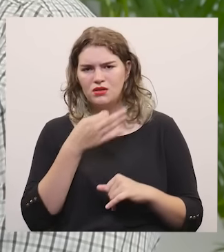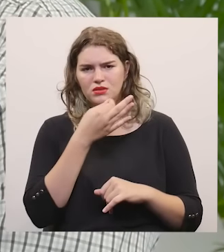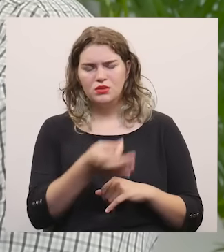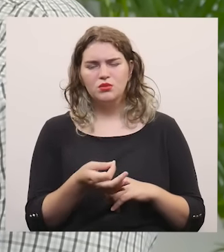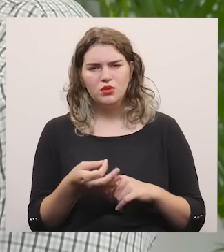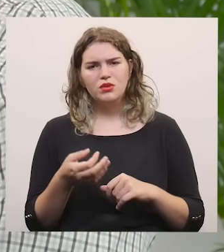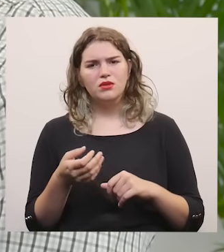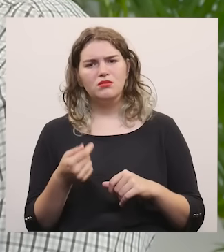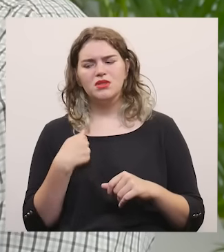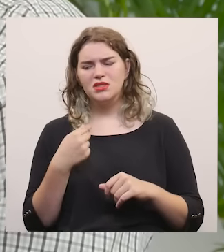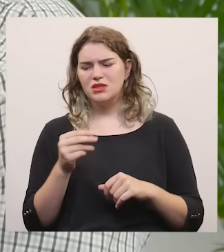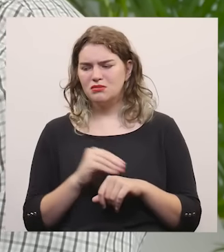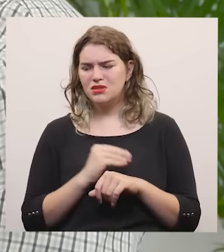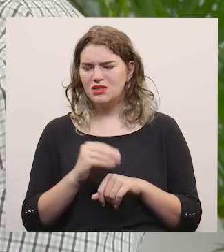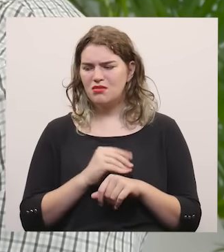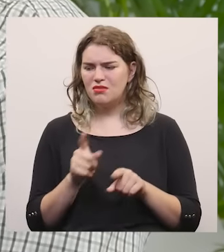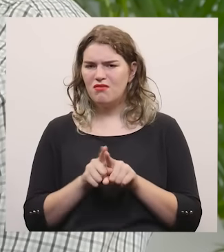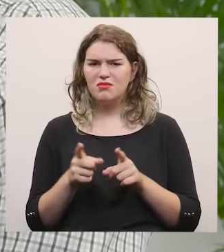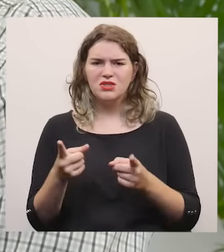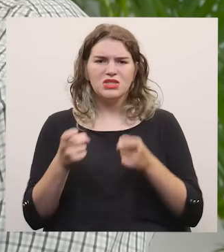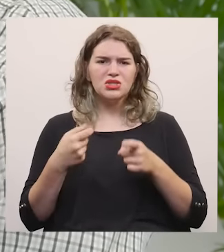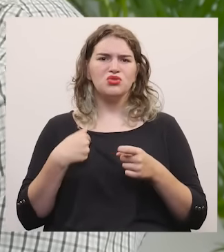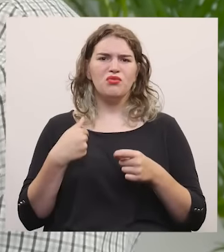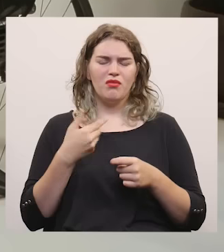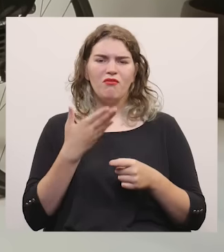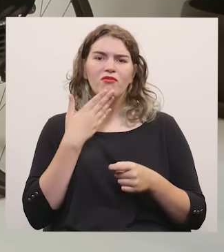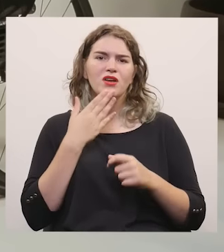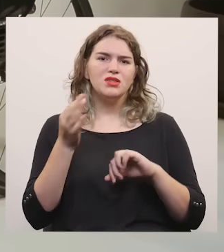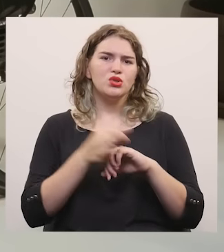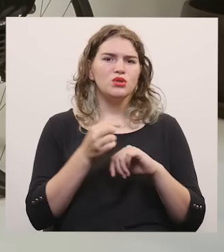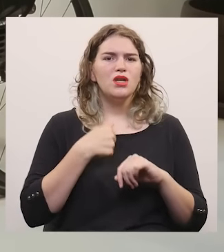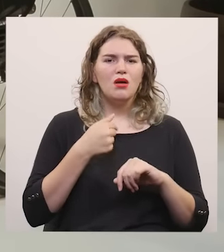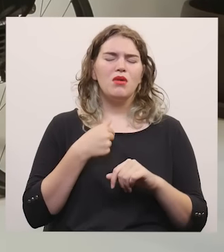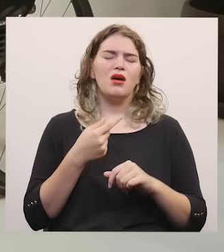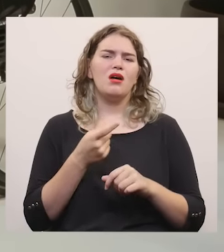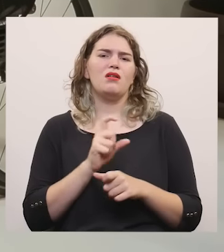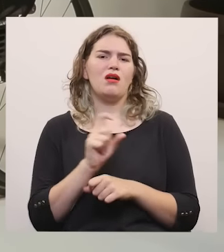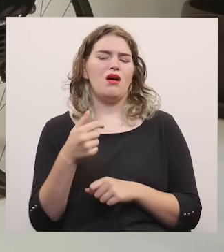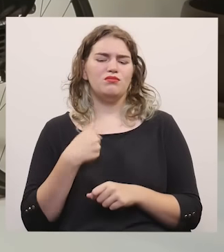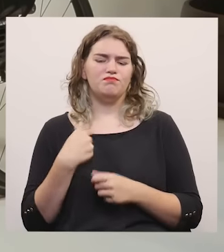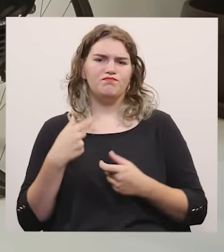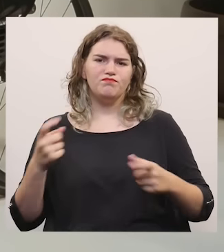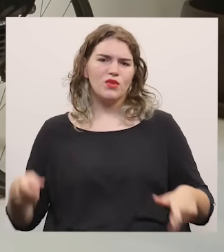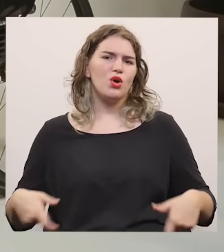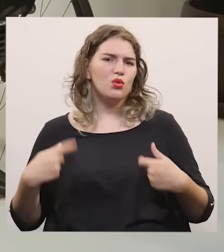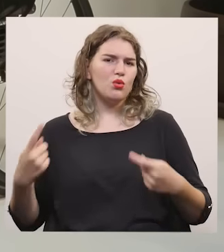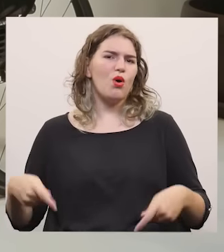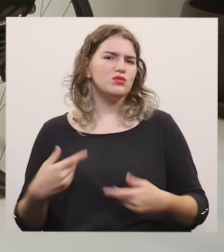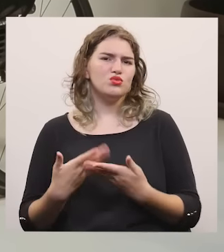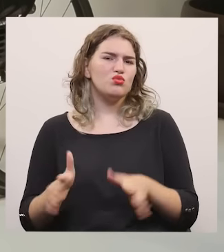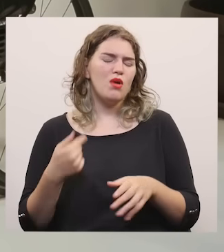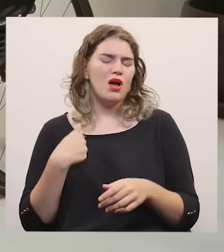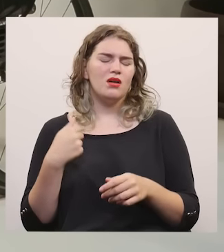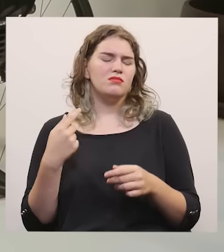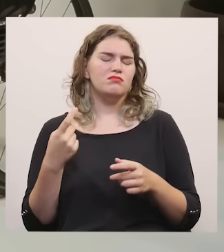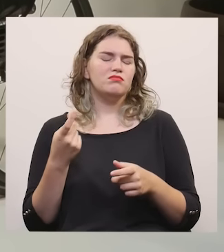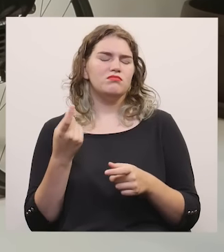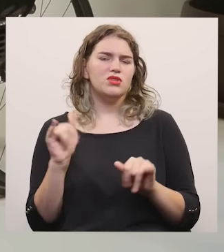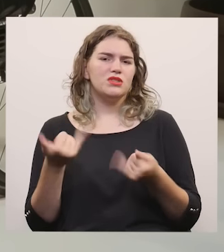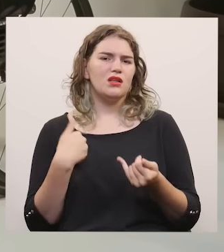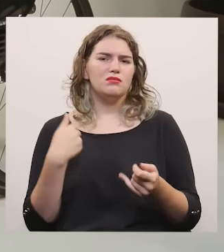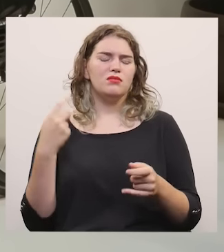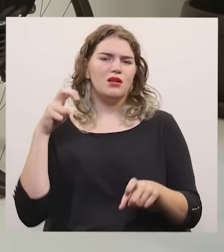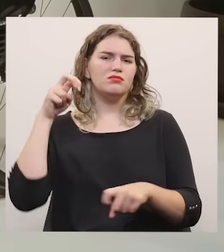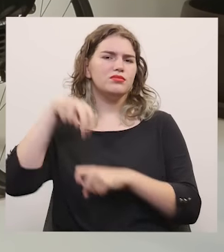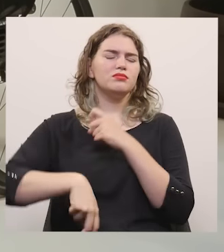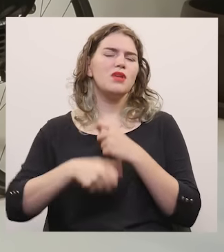zic așa, pentru că mi se părea egoist din partea mea să mă duc la ea să-i spun: vrei să fii soția mea? Și dat fiind situația, ea la un moment dat, după un